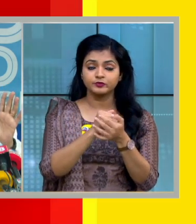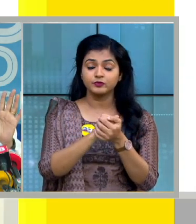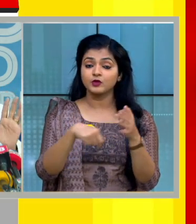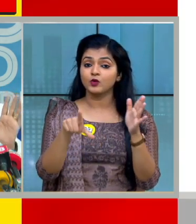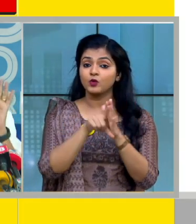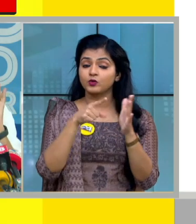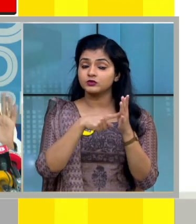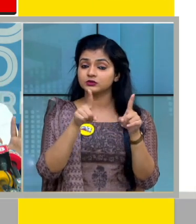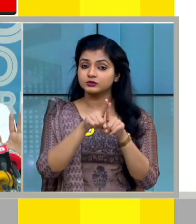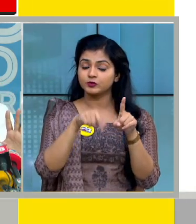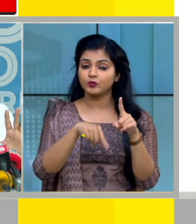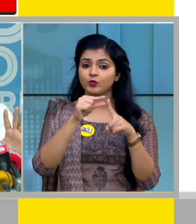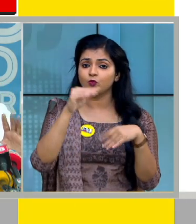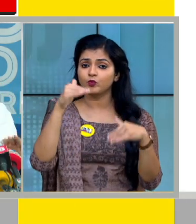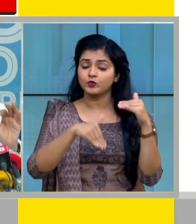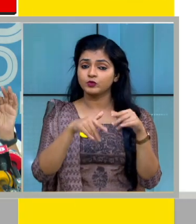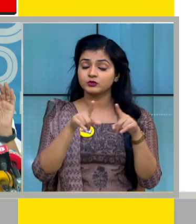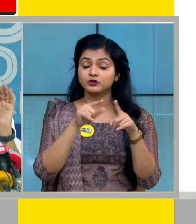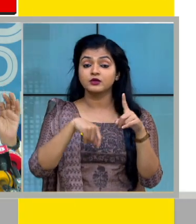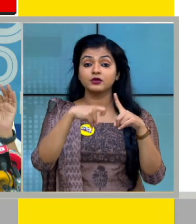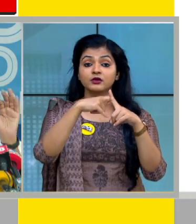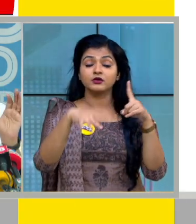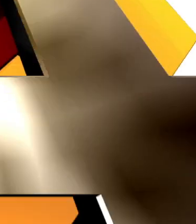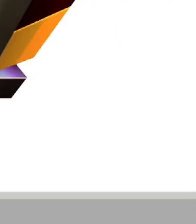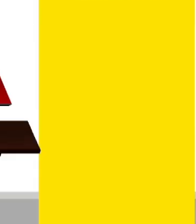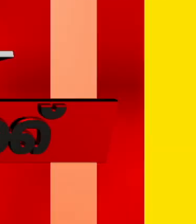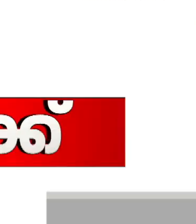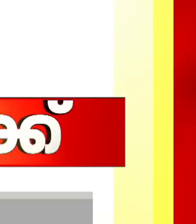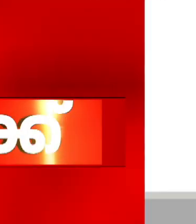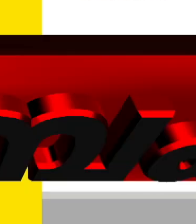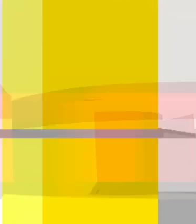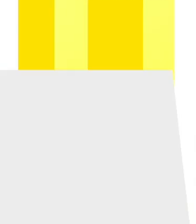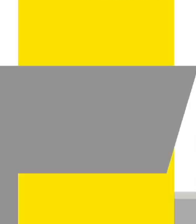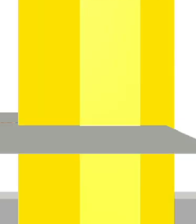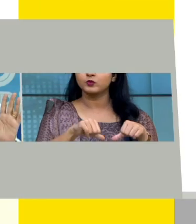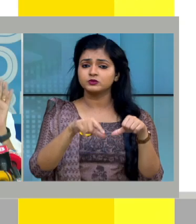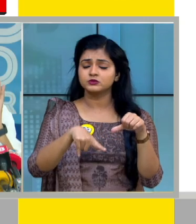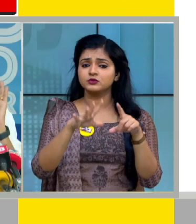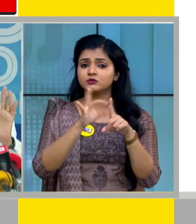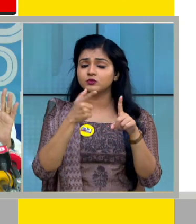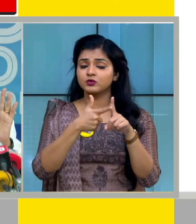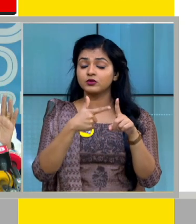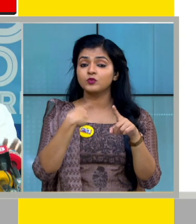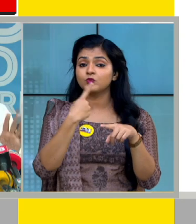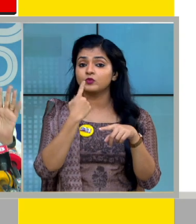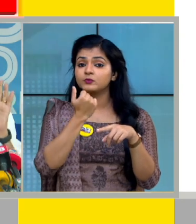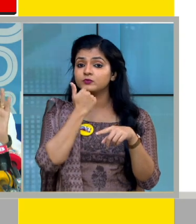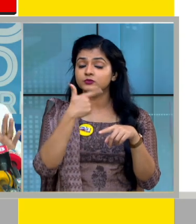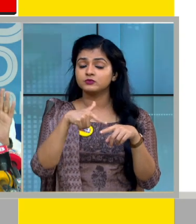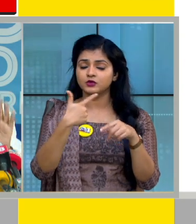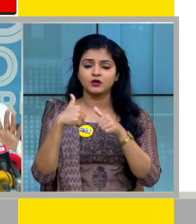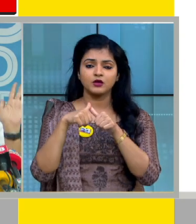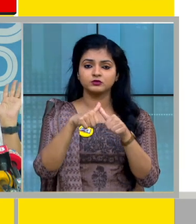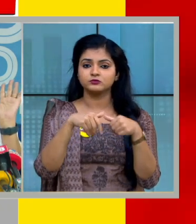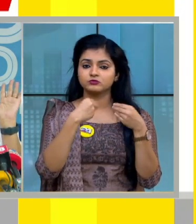നിയമപരമായും രാഷ്ട്രീയമായും കേരളത്തിന് ഈ 100 കോടി രൂപയുടെ നഷ്ടം വരുത്തി വെച്ചതിന് അതിലെ ആളുകളെ കൊണ്ട് ഞങ്ങൾ ഉത്തരം